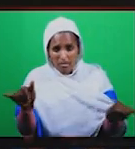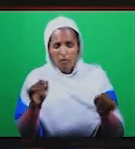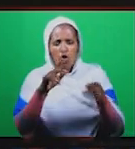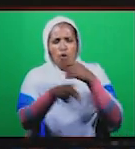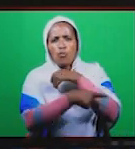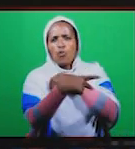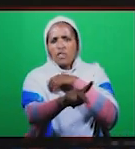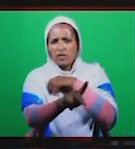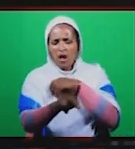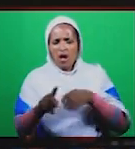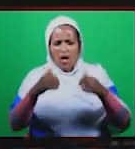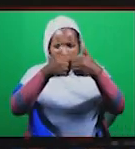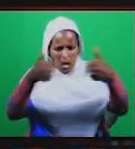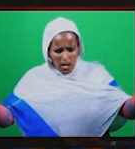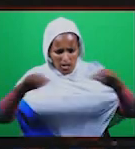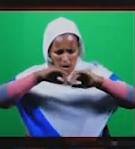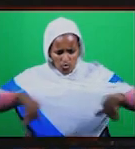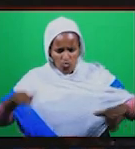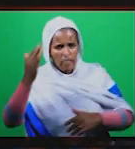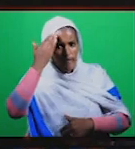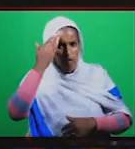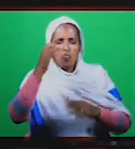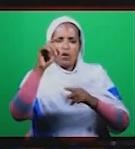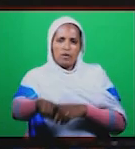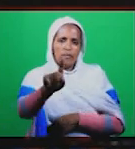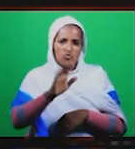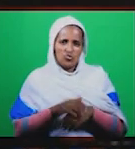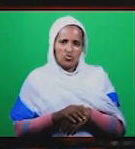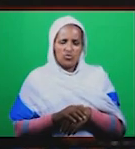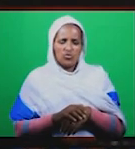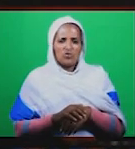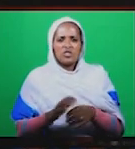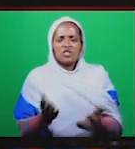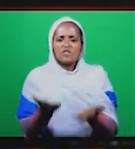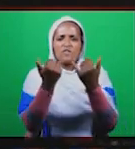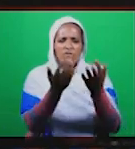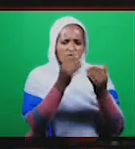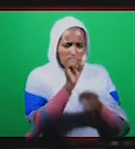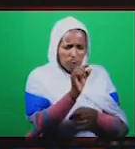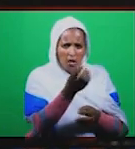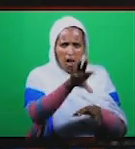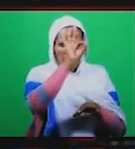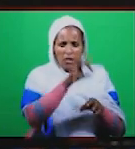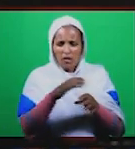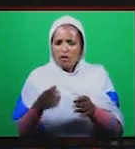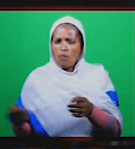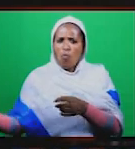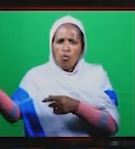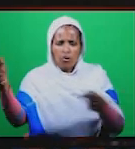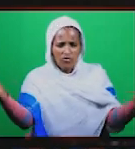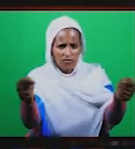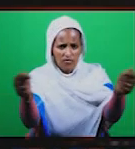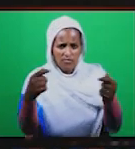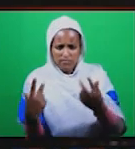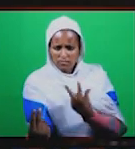አርደው ይበላሉ፣ ደማቸውን ይጠጣሉ። ስለዚህ እንደዚህ አይነቱን ፖለቲካ ለይታችሁ ማወቅ